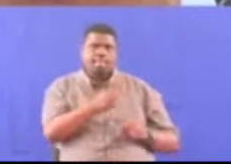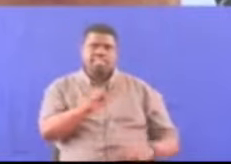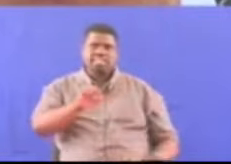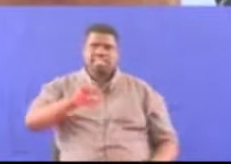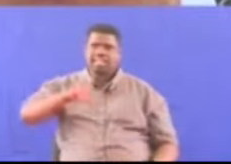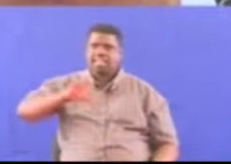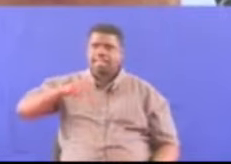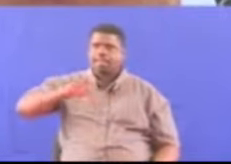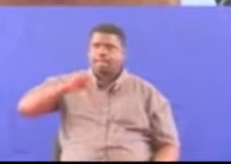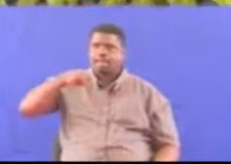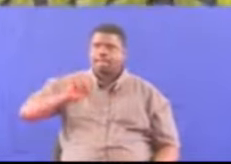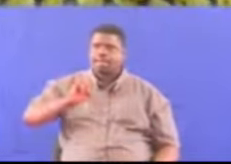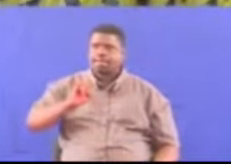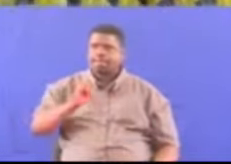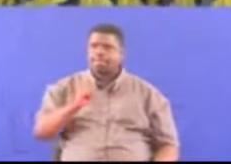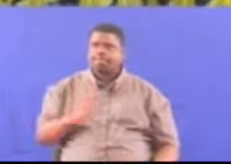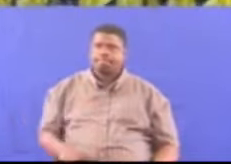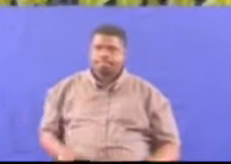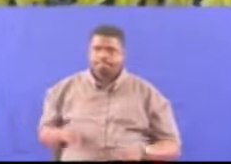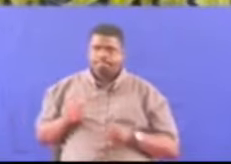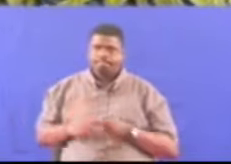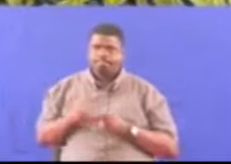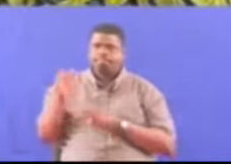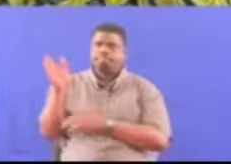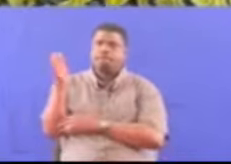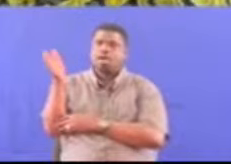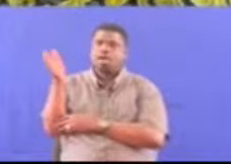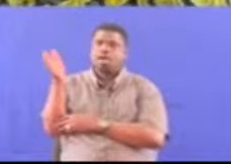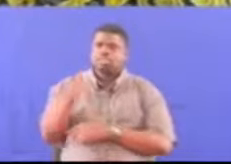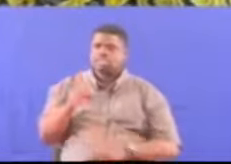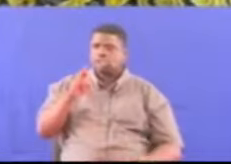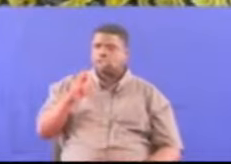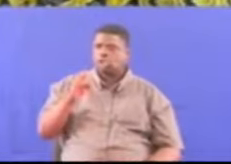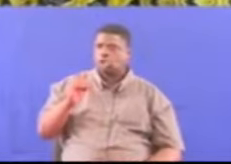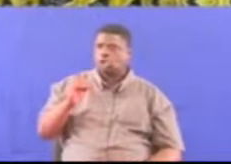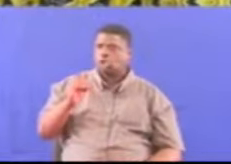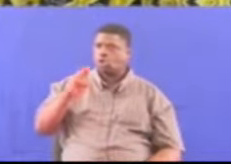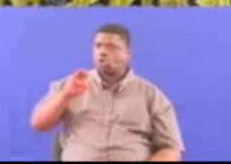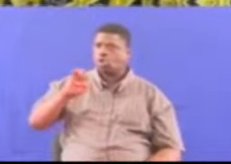pamoja na Balozi Robert